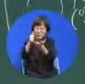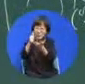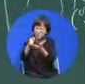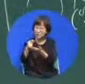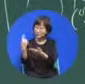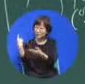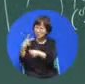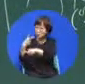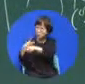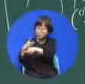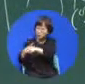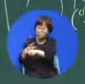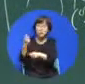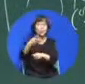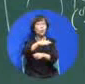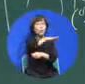교사들이